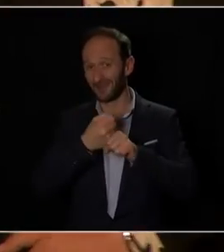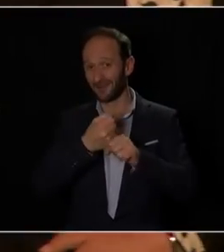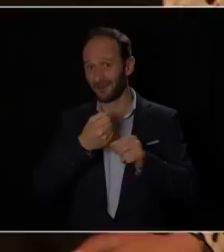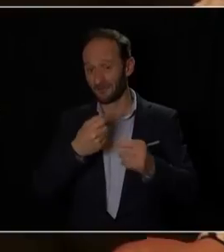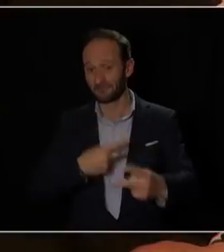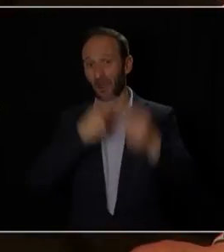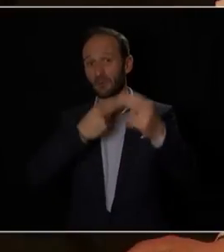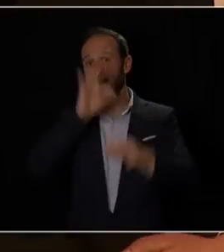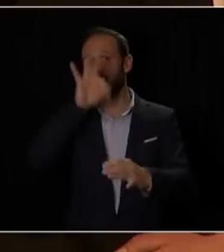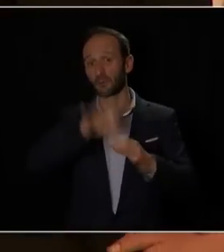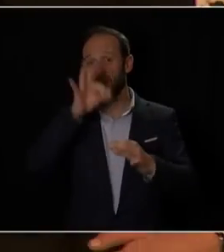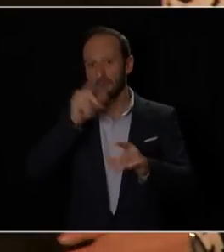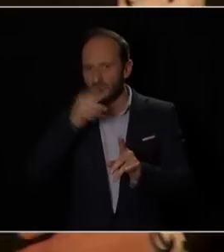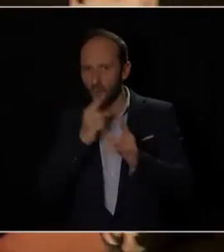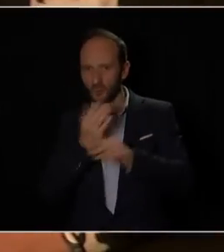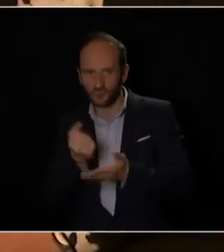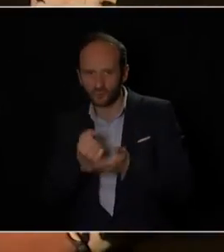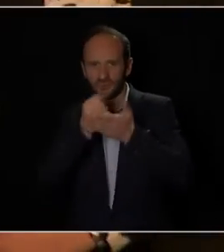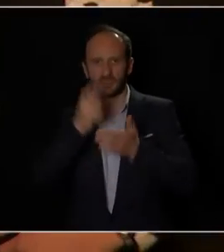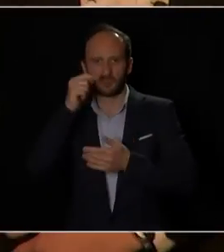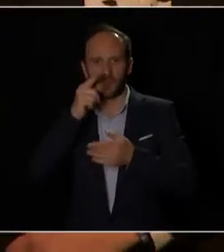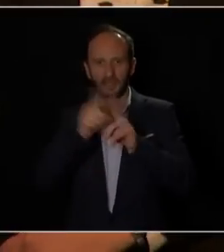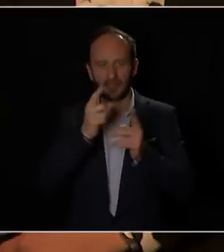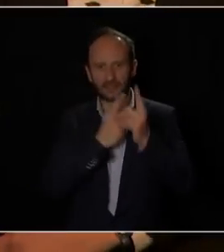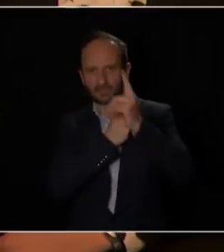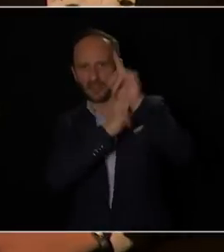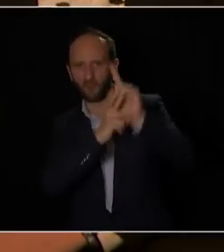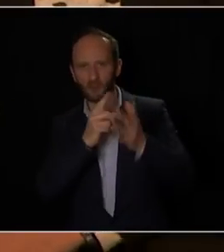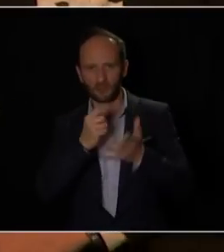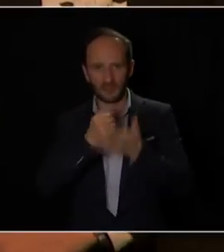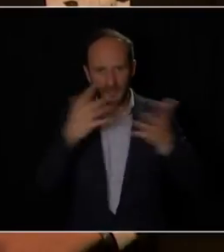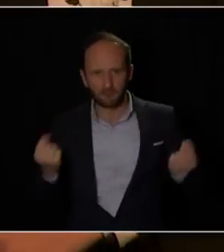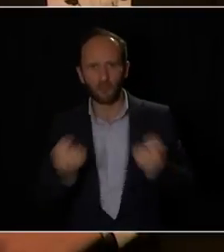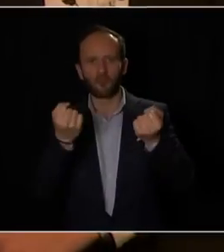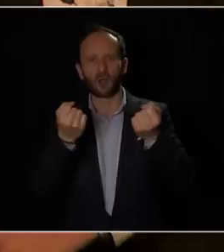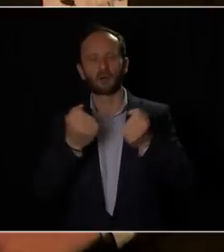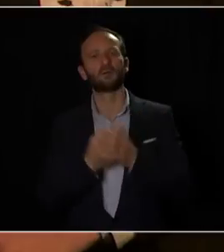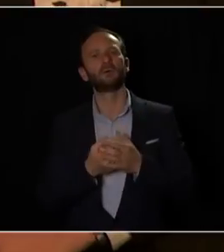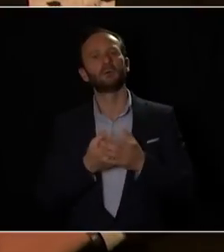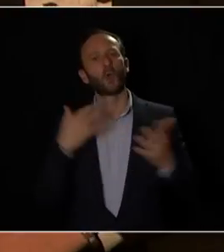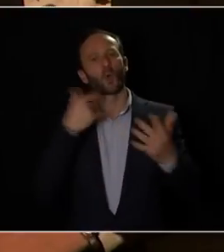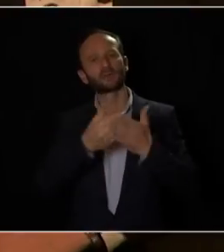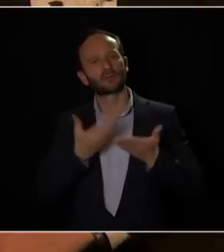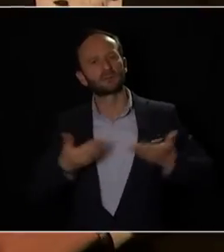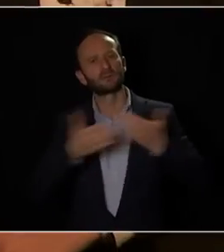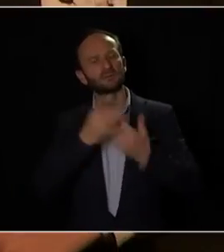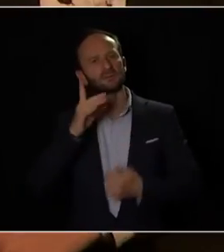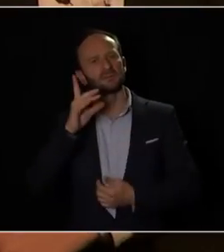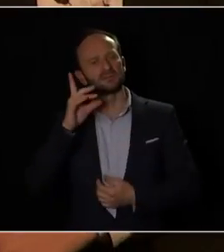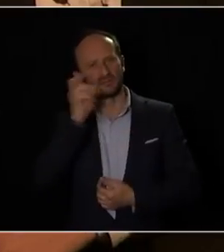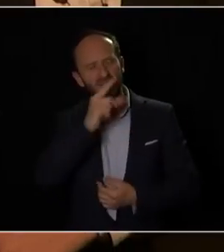soutenir, à la défendre et à la promouvoir. Dans le contexte tragique et douloureux que nous connaissons et que j'ai